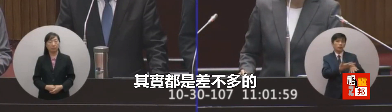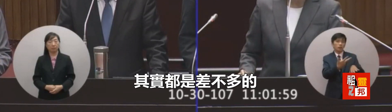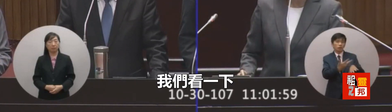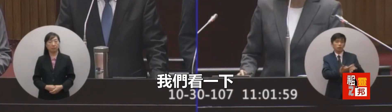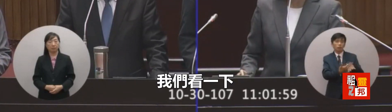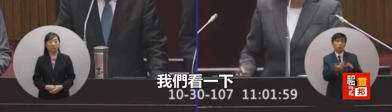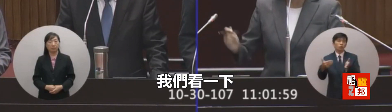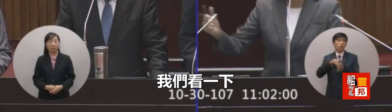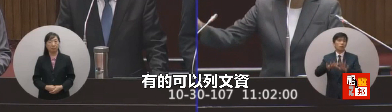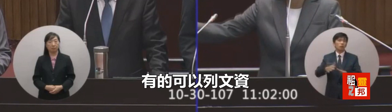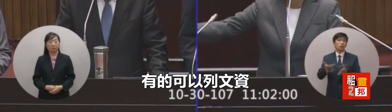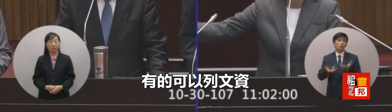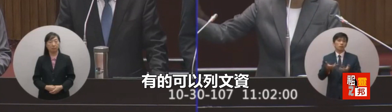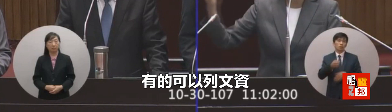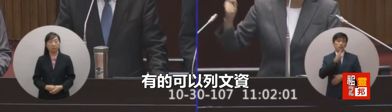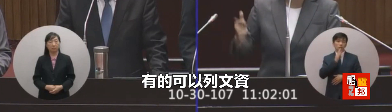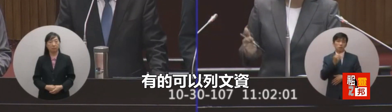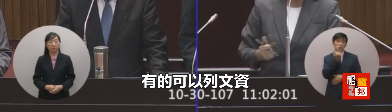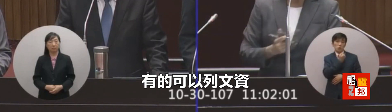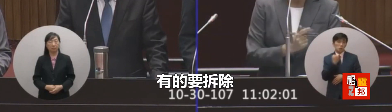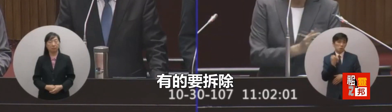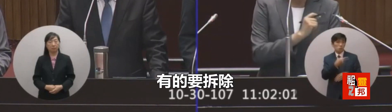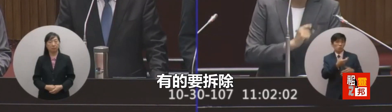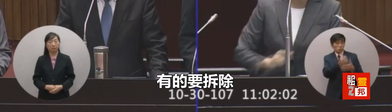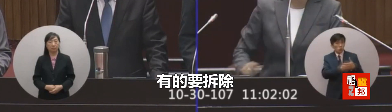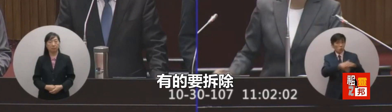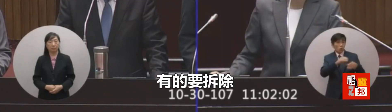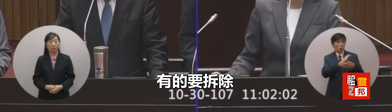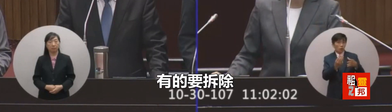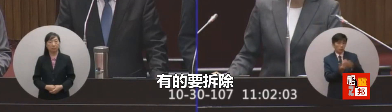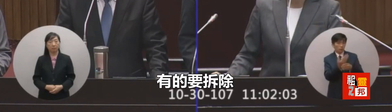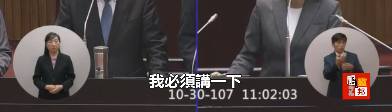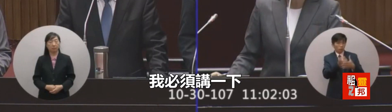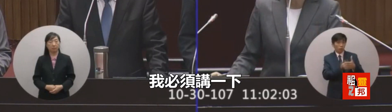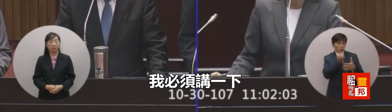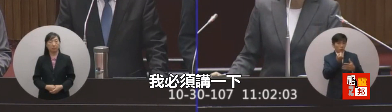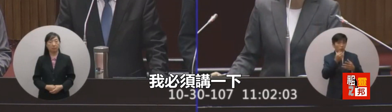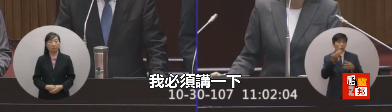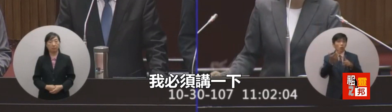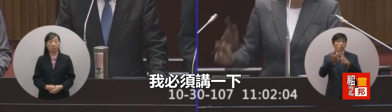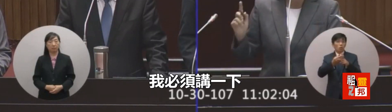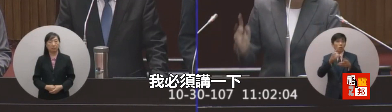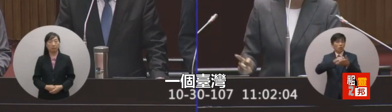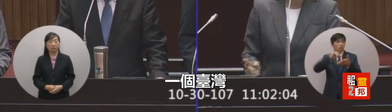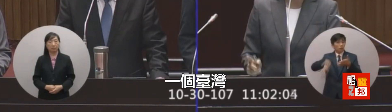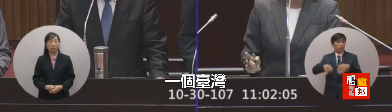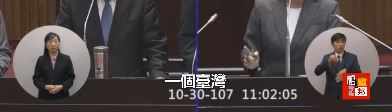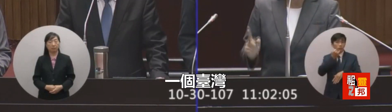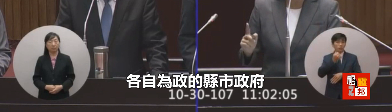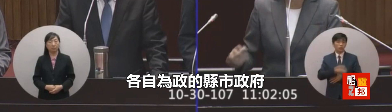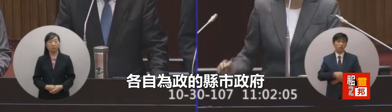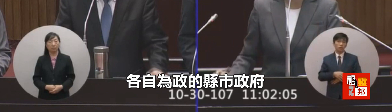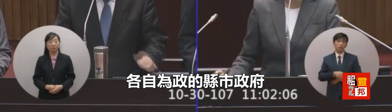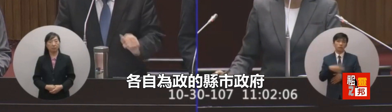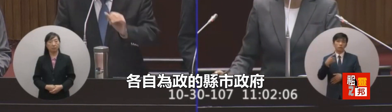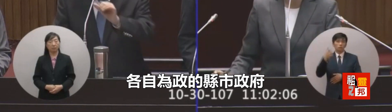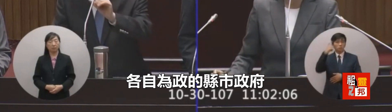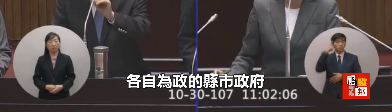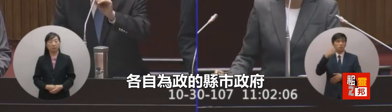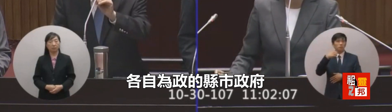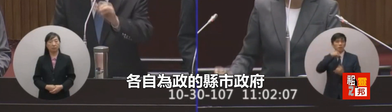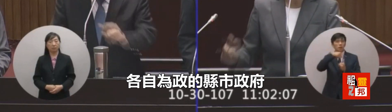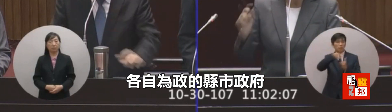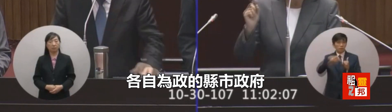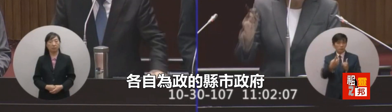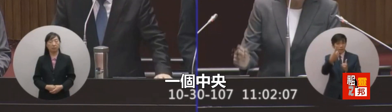的。我们看一下，有的可以列文资，有的要拆除。我必须讲一下，一个台湾各自为政，谢